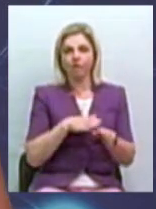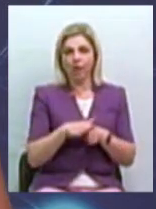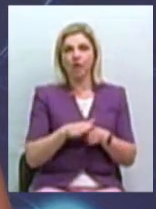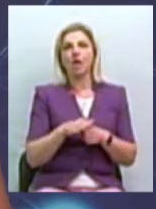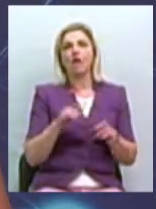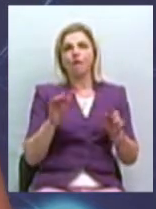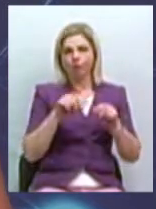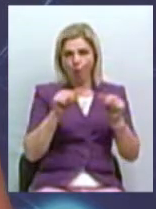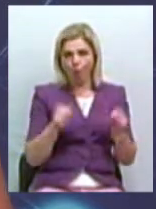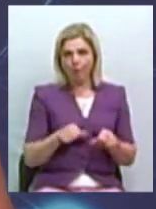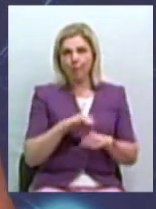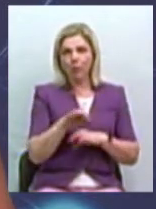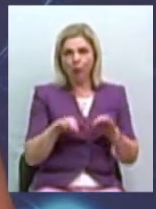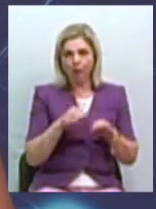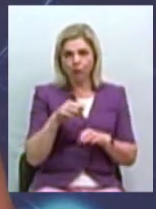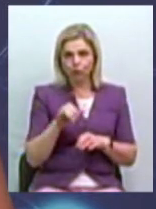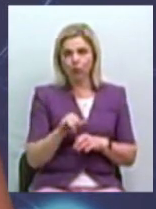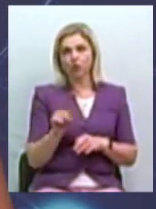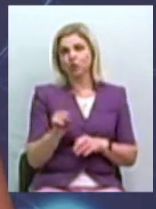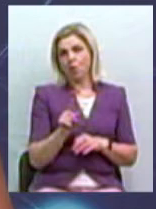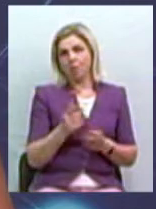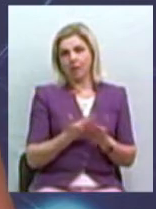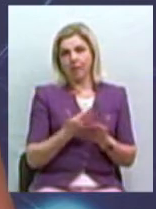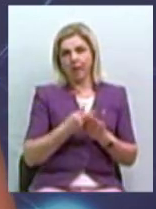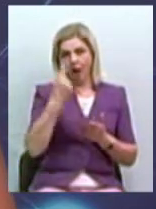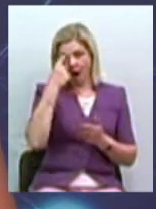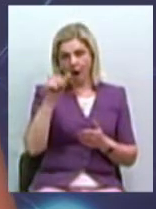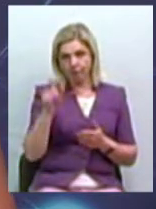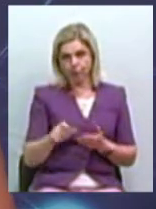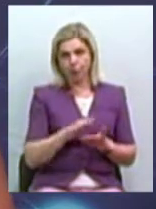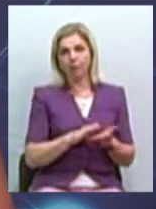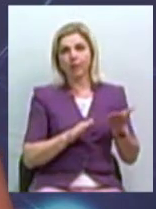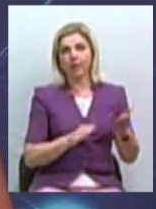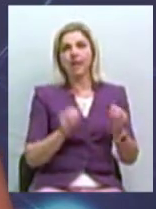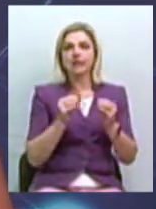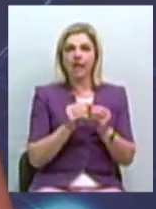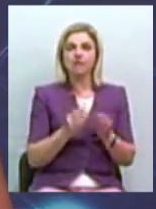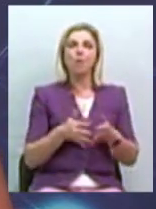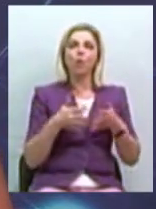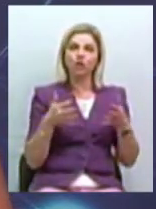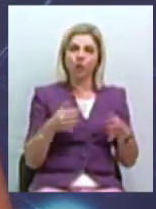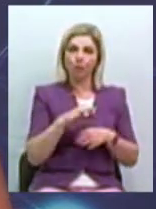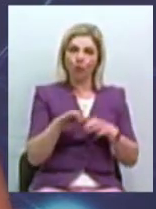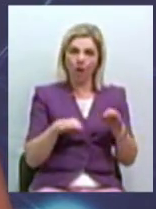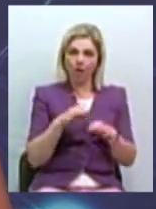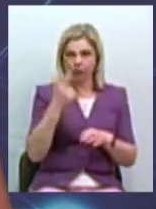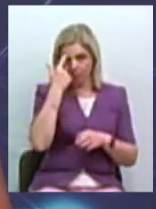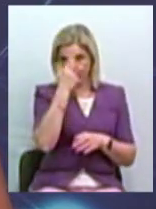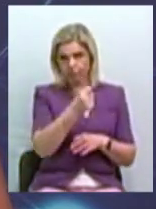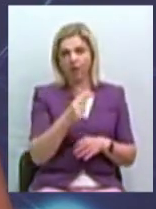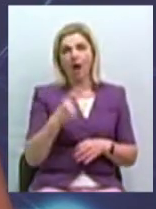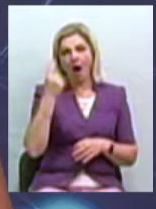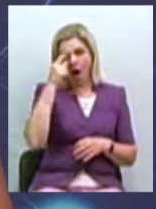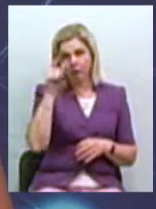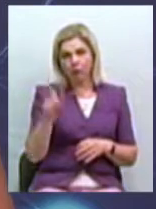форми проєкту, для того, щоб, наприклад, якщо автор подав там 10 проєктів великих, да, ми повідомляємо про це авторів протягом